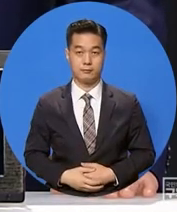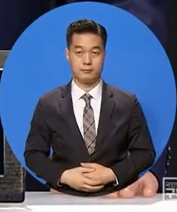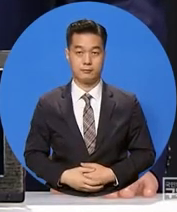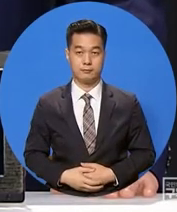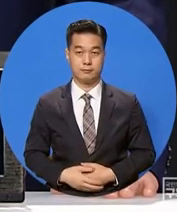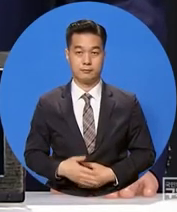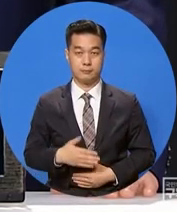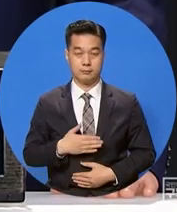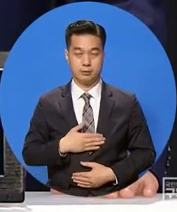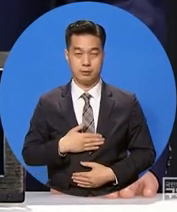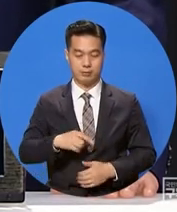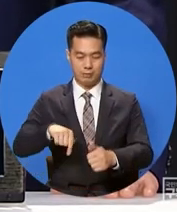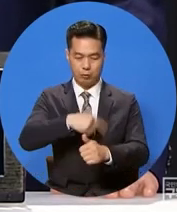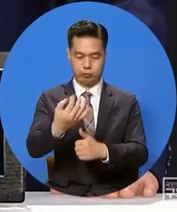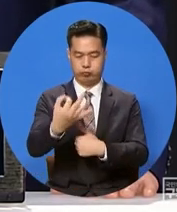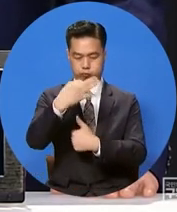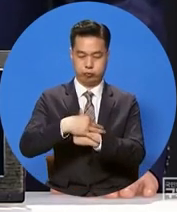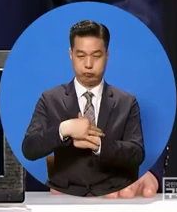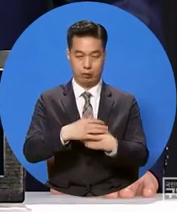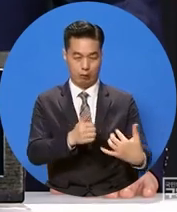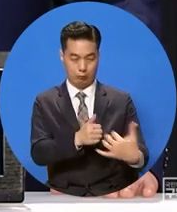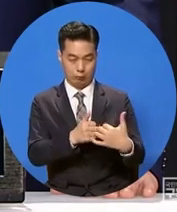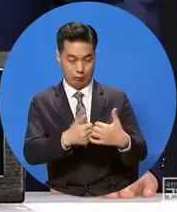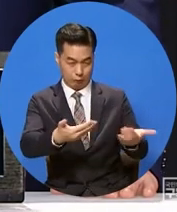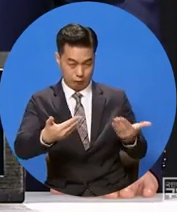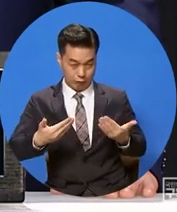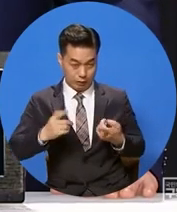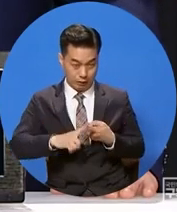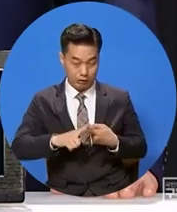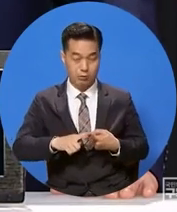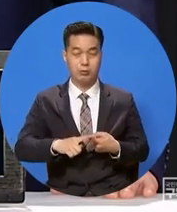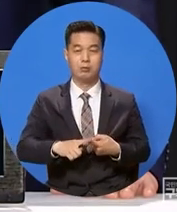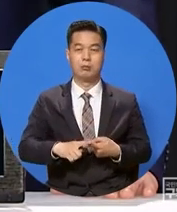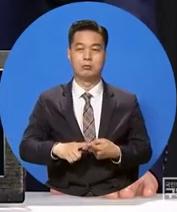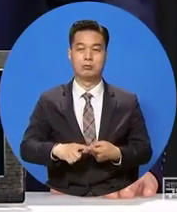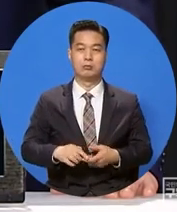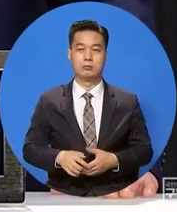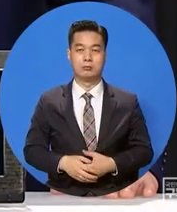뭐 프레임 만들어서 공격하는 거를 가지고 우리